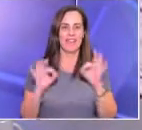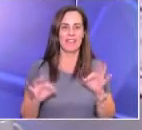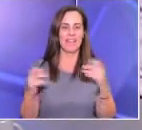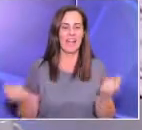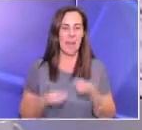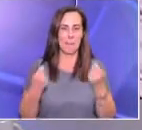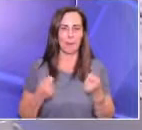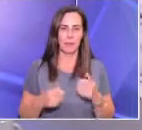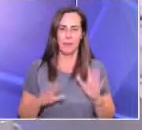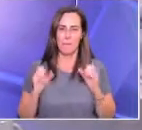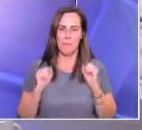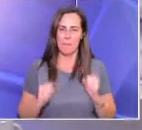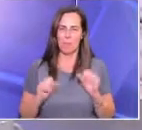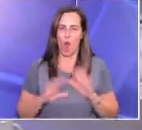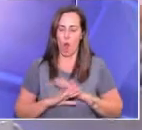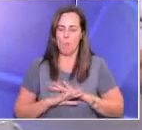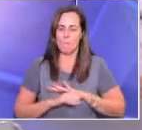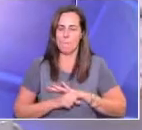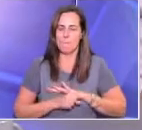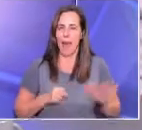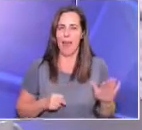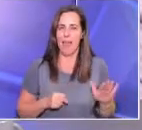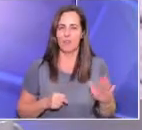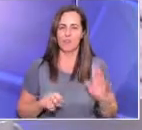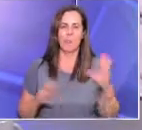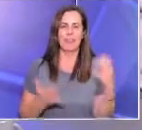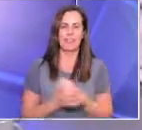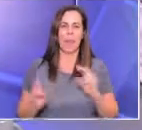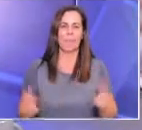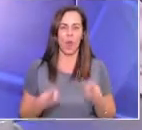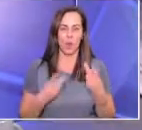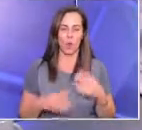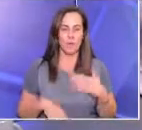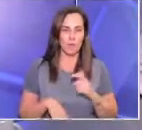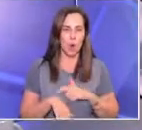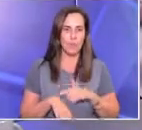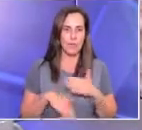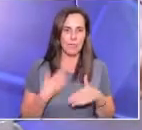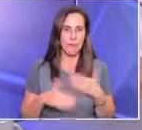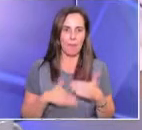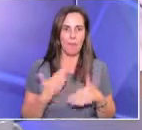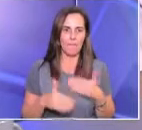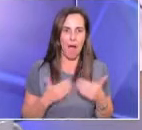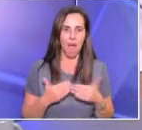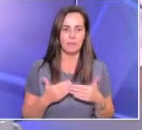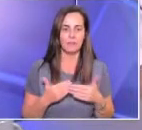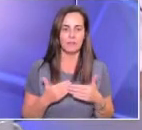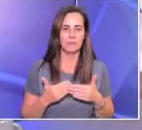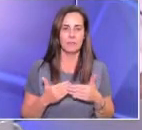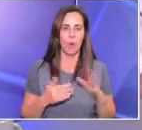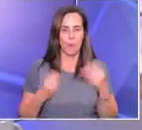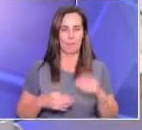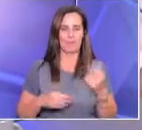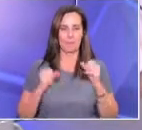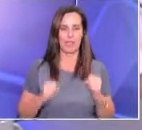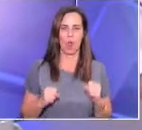הקמפיין הזה בביטחון מאוד מוחלט, שהוא הולך לקחת את זה בהליכה אפילו, וככל שהזמן חלף, התערער